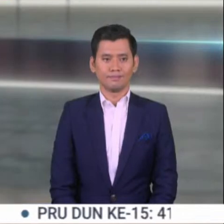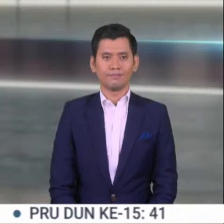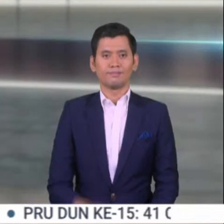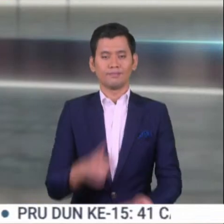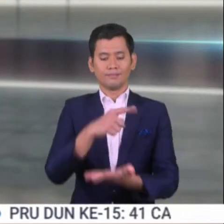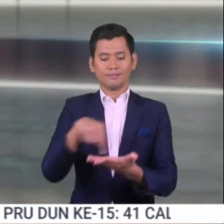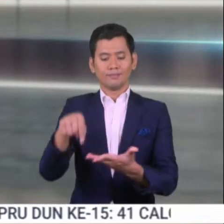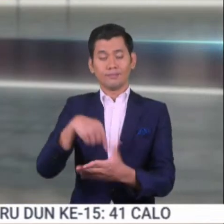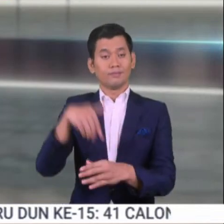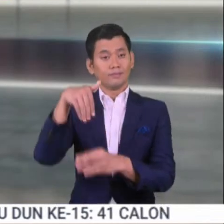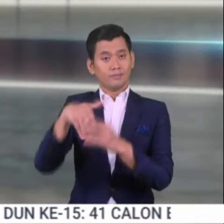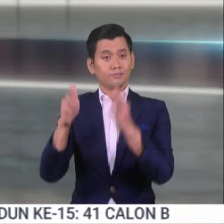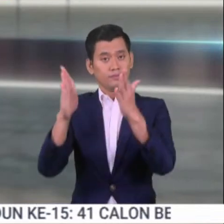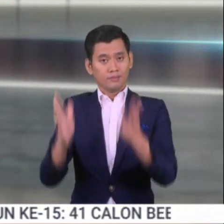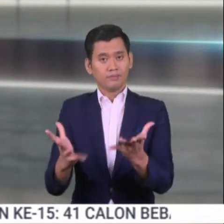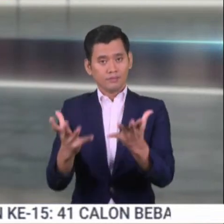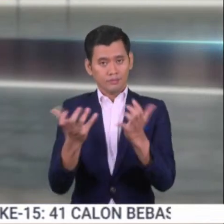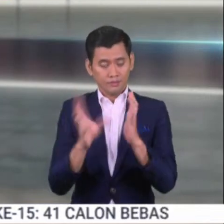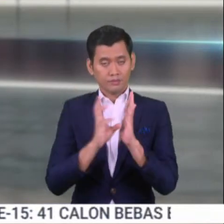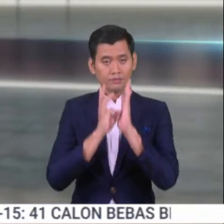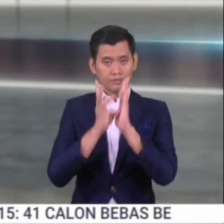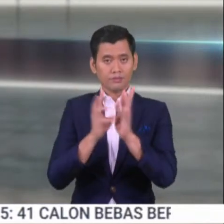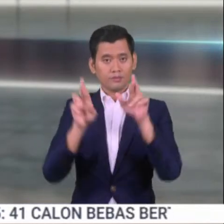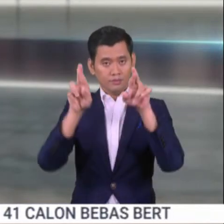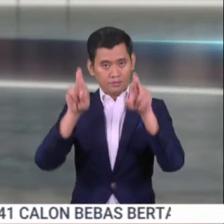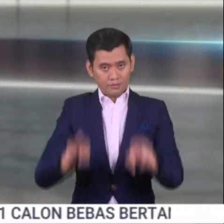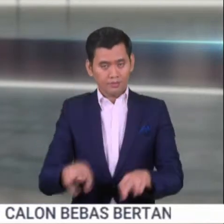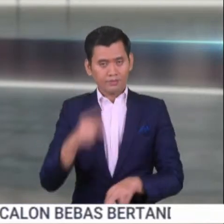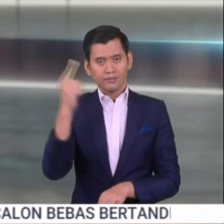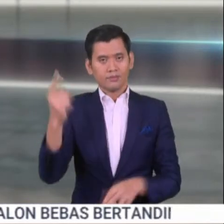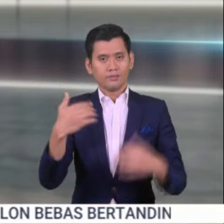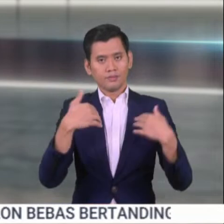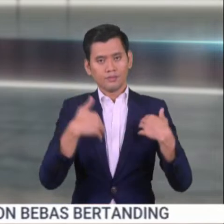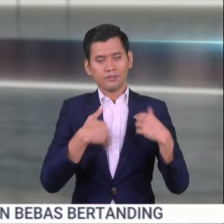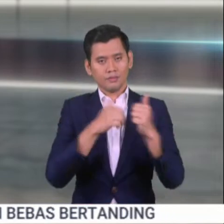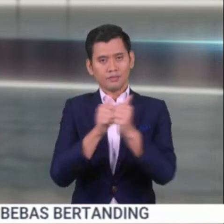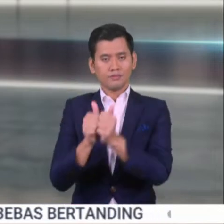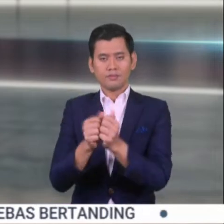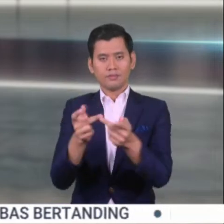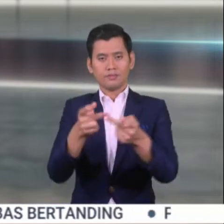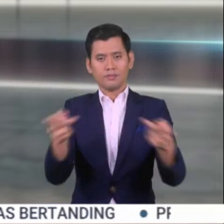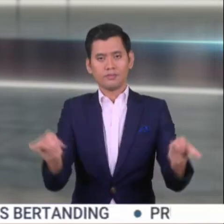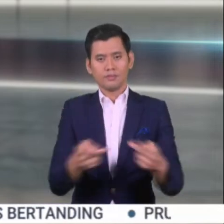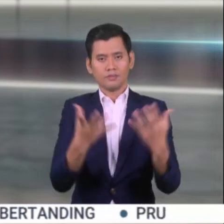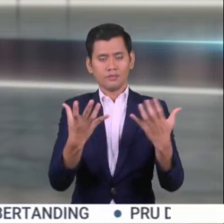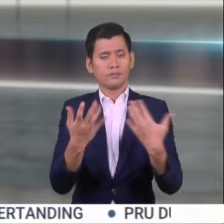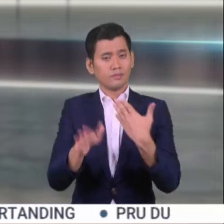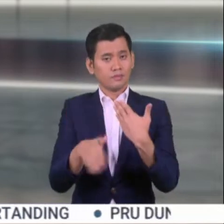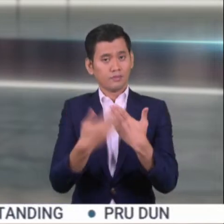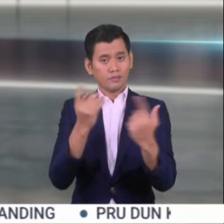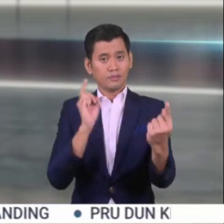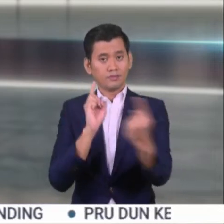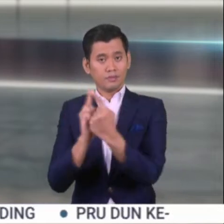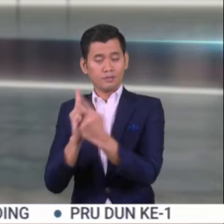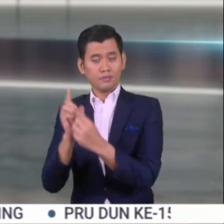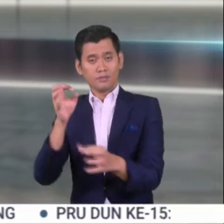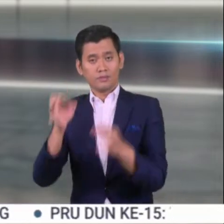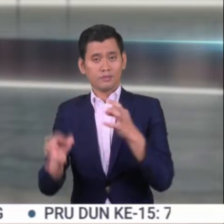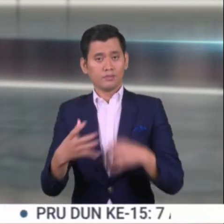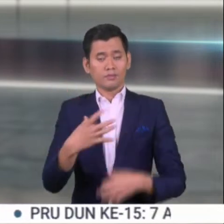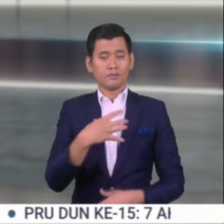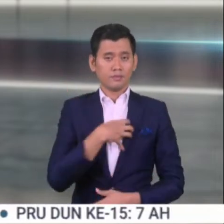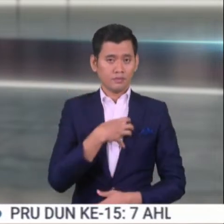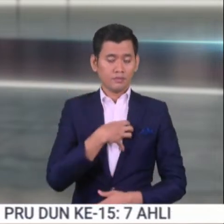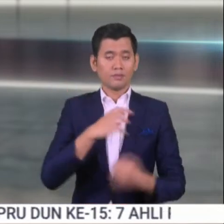Pengundi mahukan wakil rakyat yang sentiasa berada di kawasan bagi memudahkan pertemuan untuk sebarang permasalahan. Ini antara pendapat